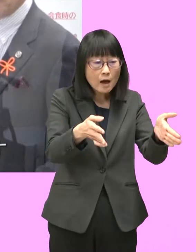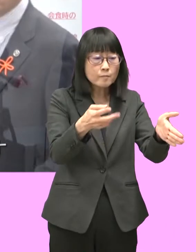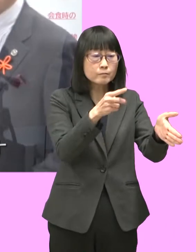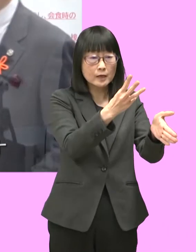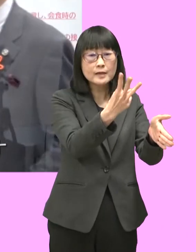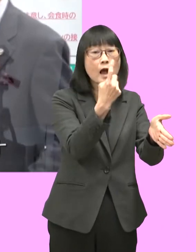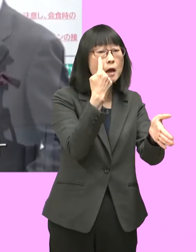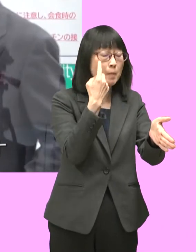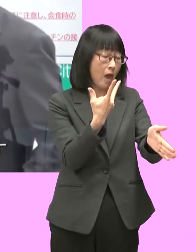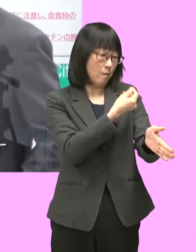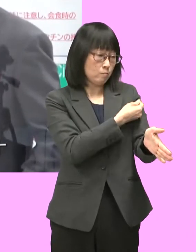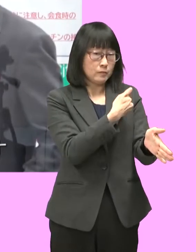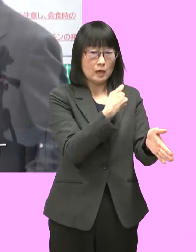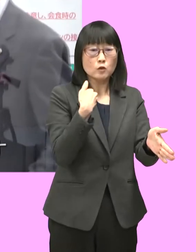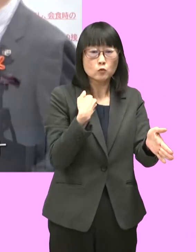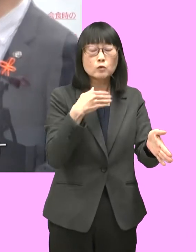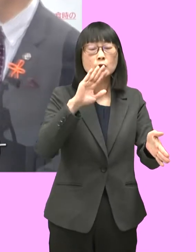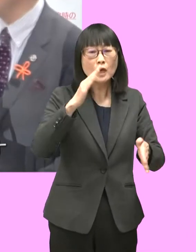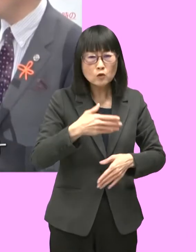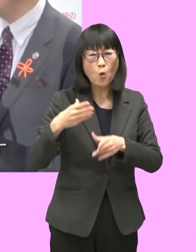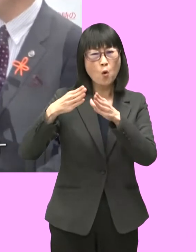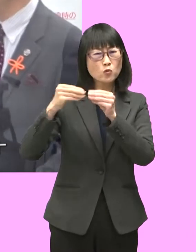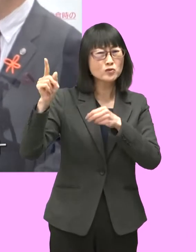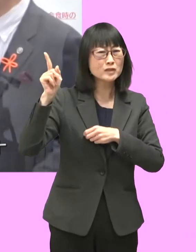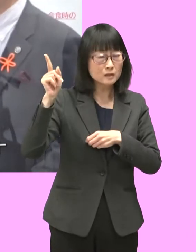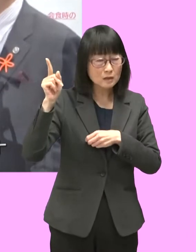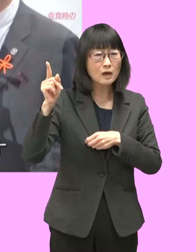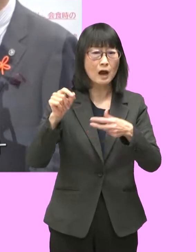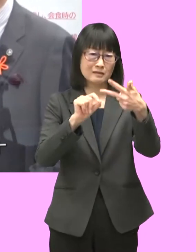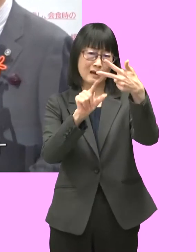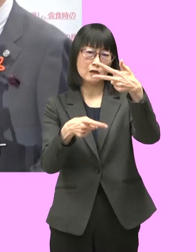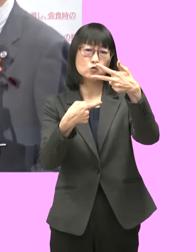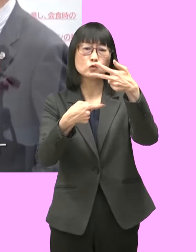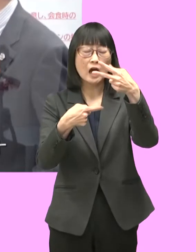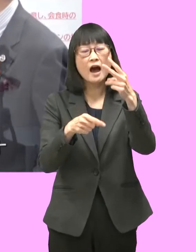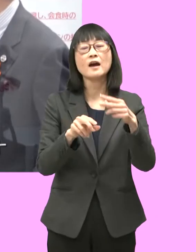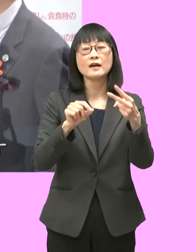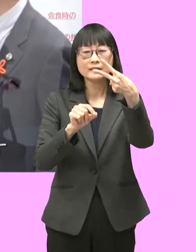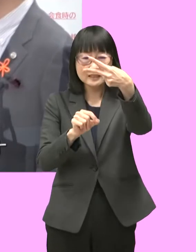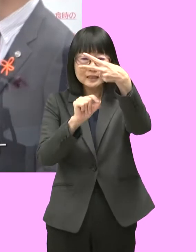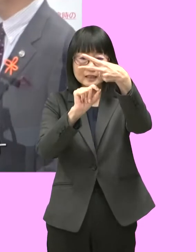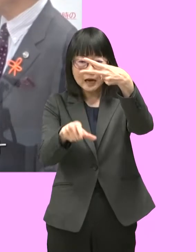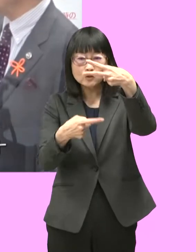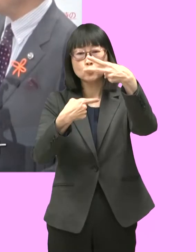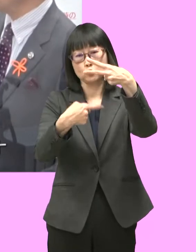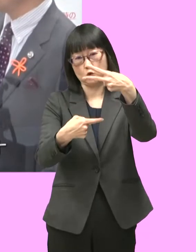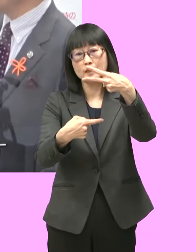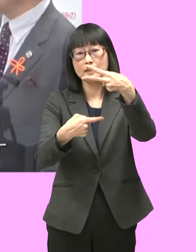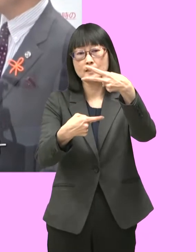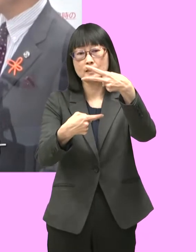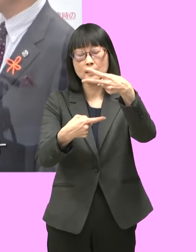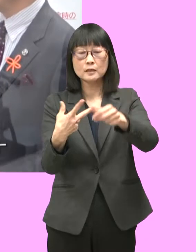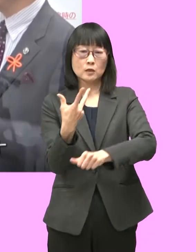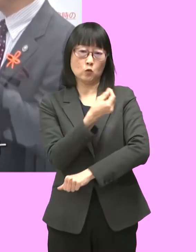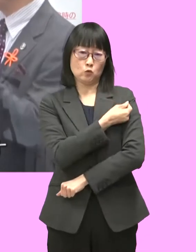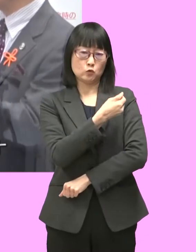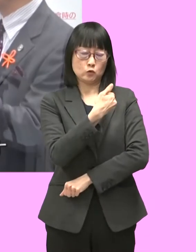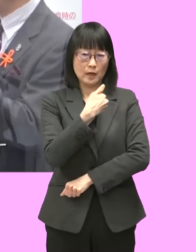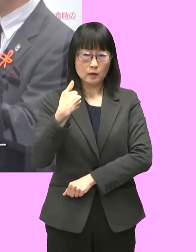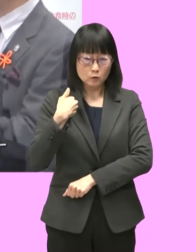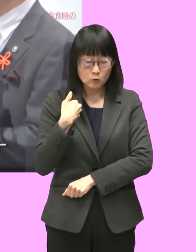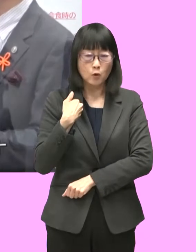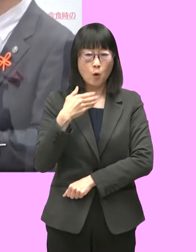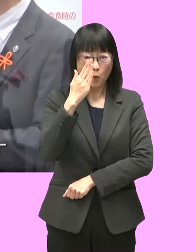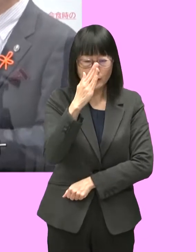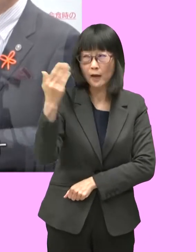しいということが言われておりますので、こちらは最速で2月1日という形になります。で、2月1日以降